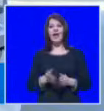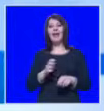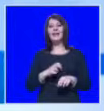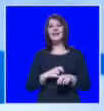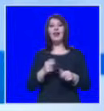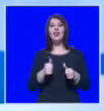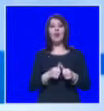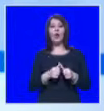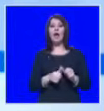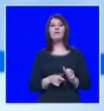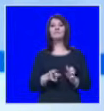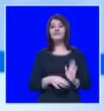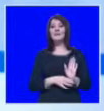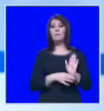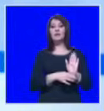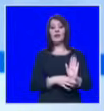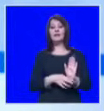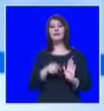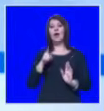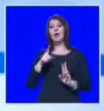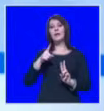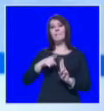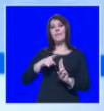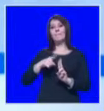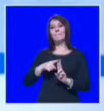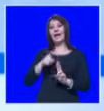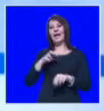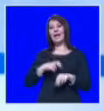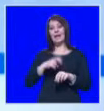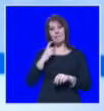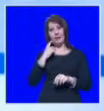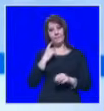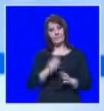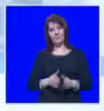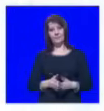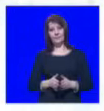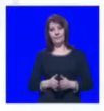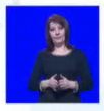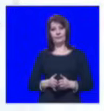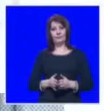Даниел Лорер, депутат от парламентарната група на ППДБ. А ето как продължаваме.